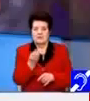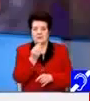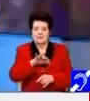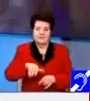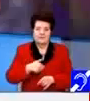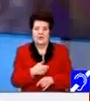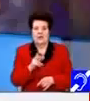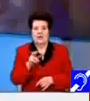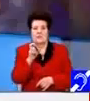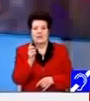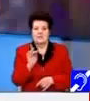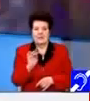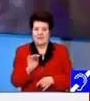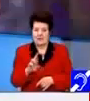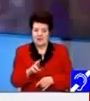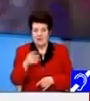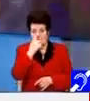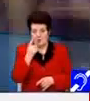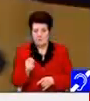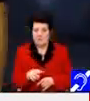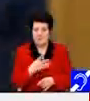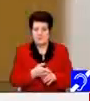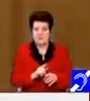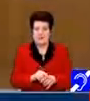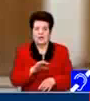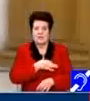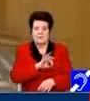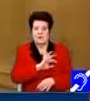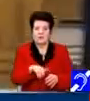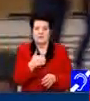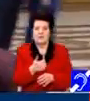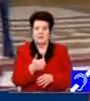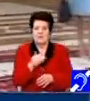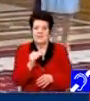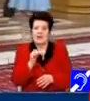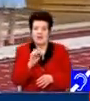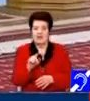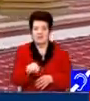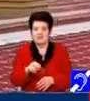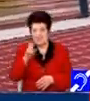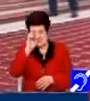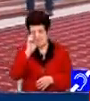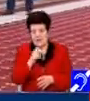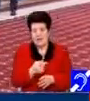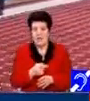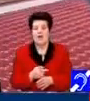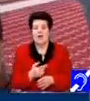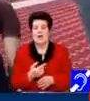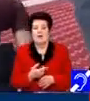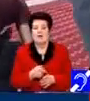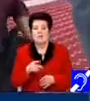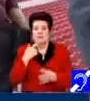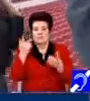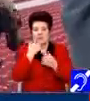bani în Brazilia, potrivit unor informații confirmate de procurorul federal din această țară, scriu jurnaliștii de la Rise Project. Ei